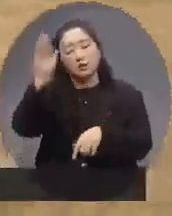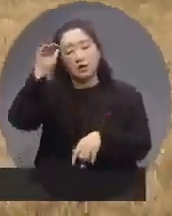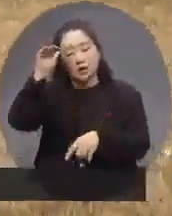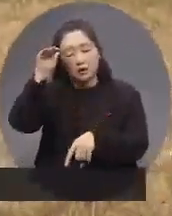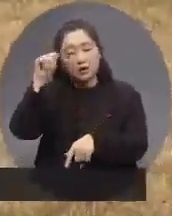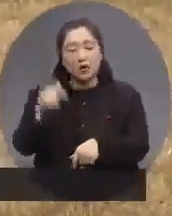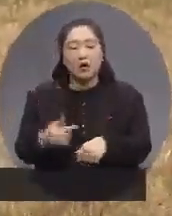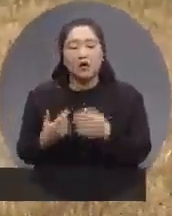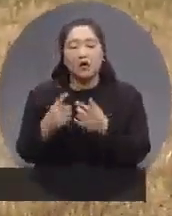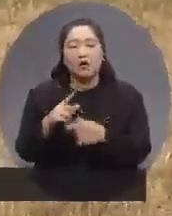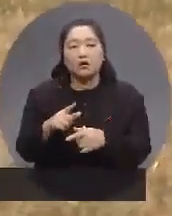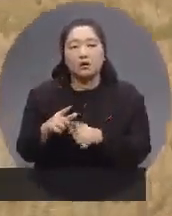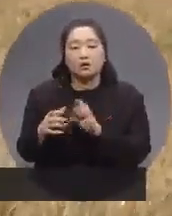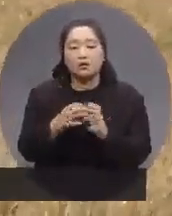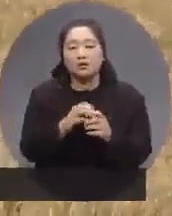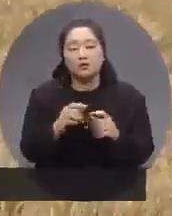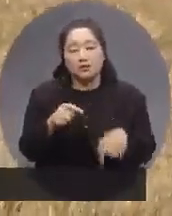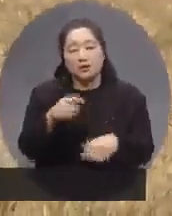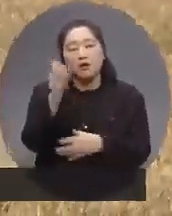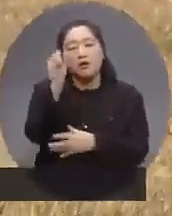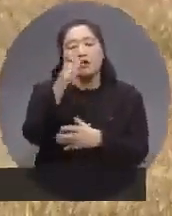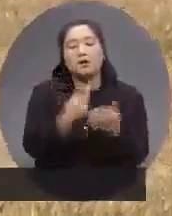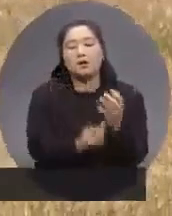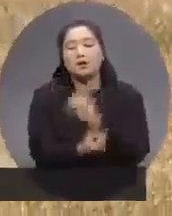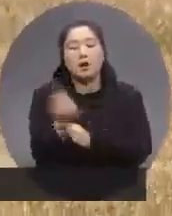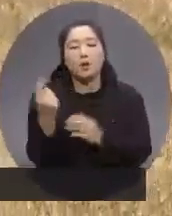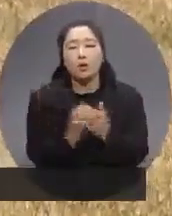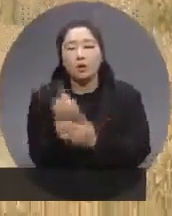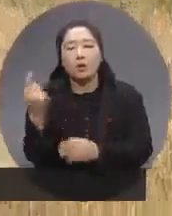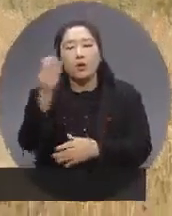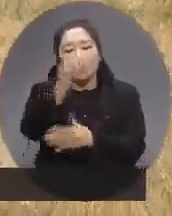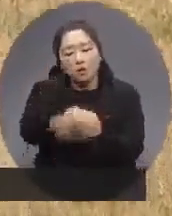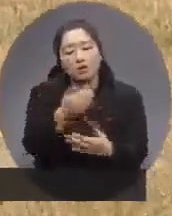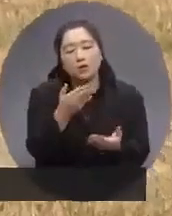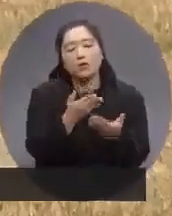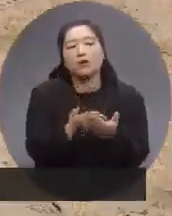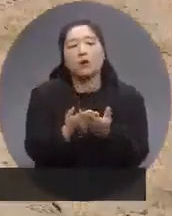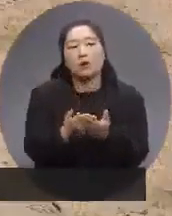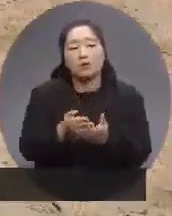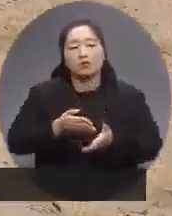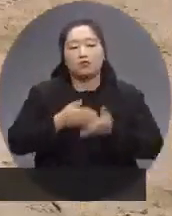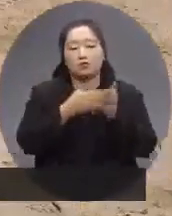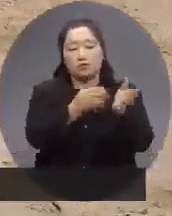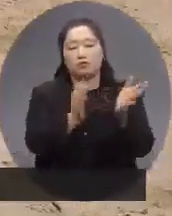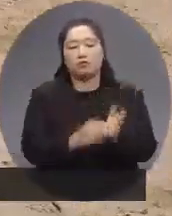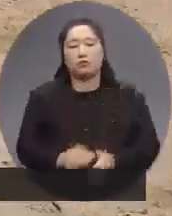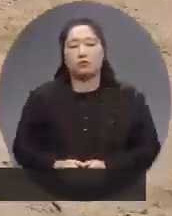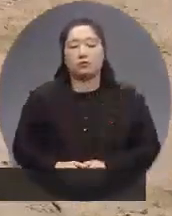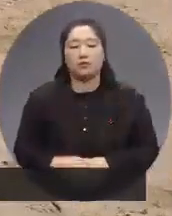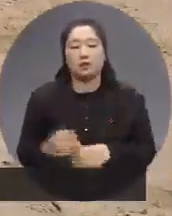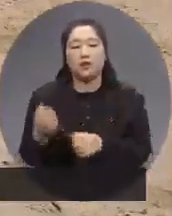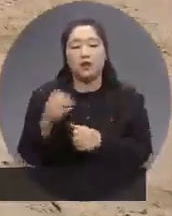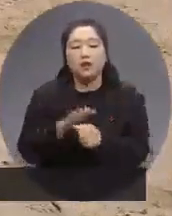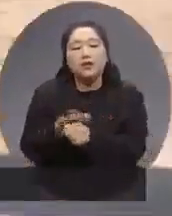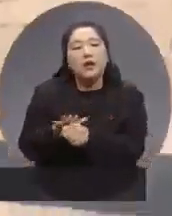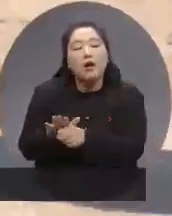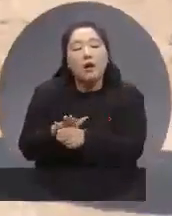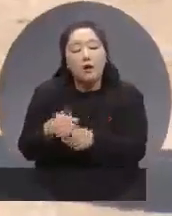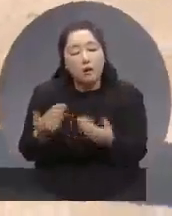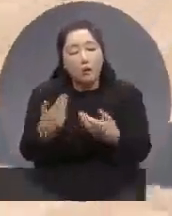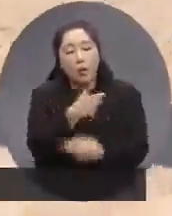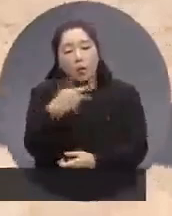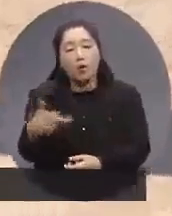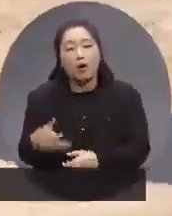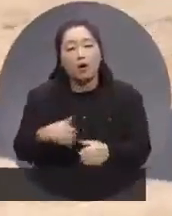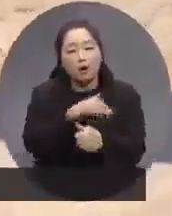32사단은 달관이에게 예외를 허용해달라고 육군 본부에 건의했습니다. 대원들의 많은 사랑을 받고 있고